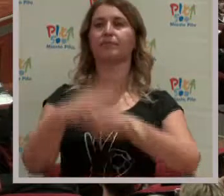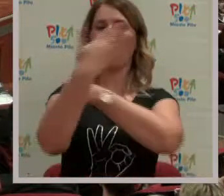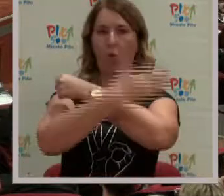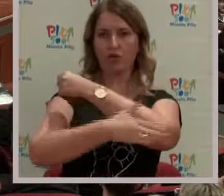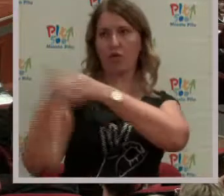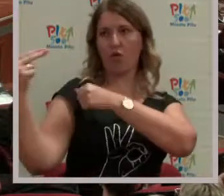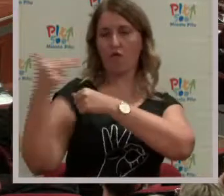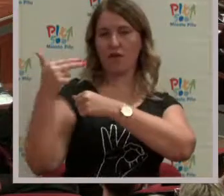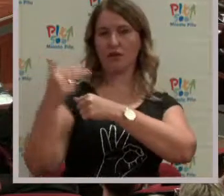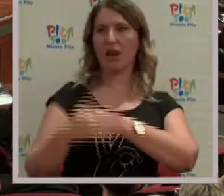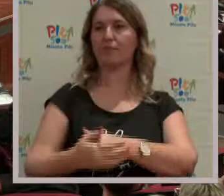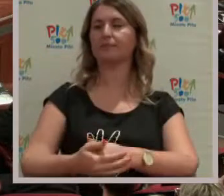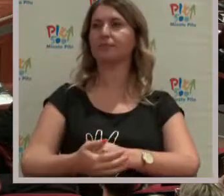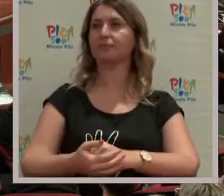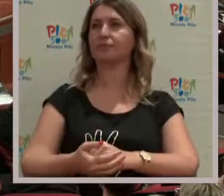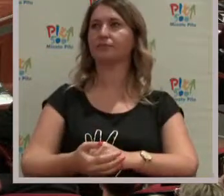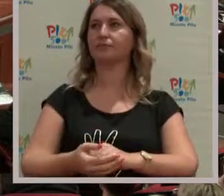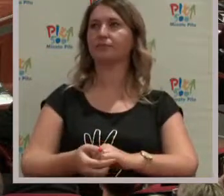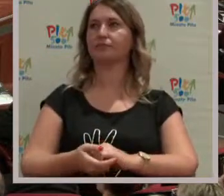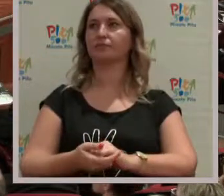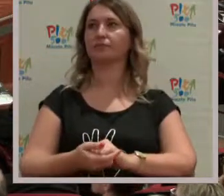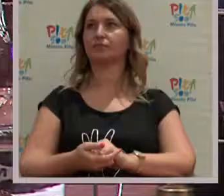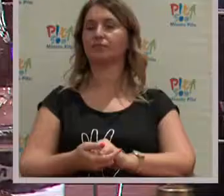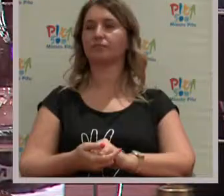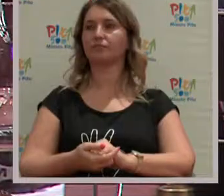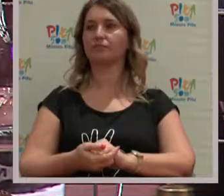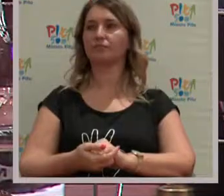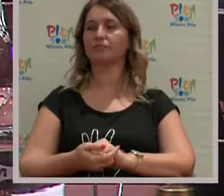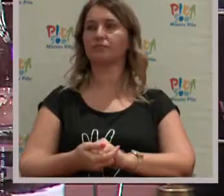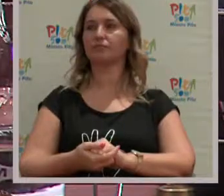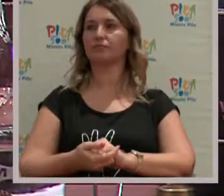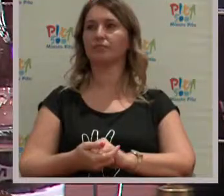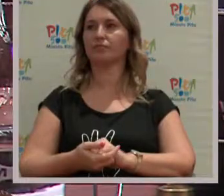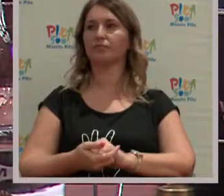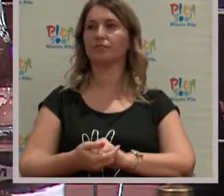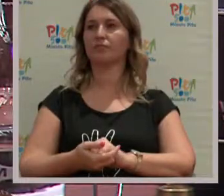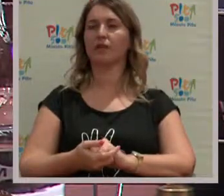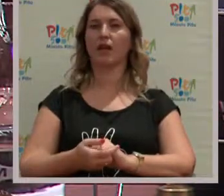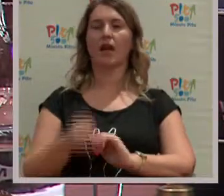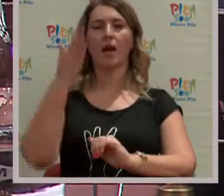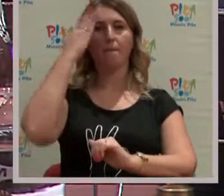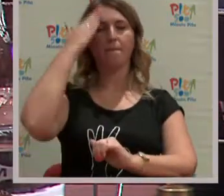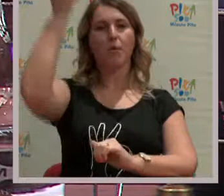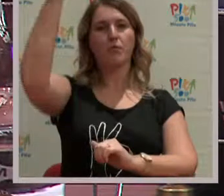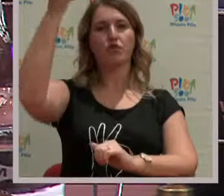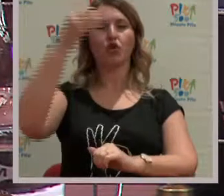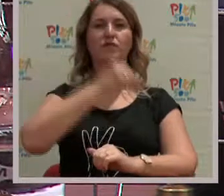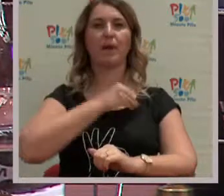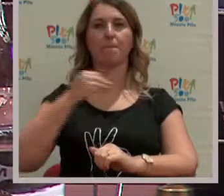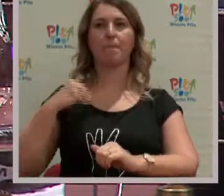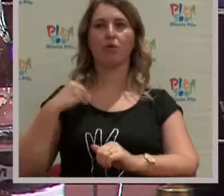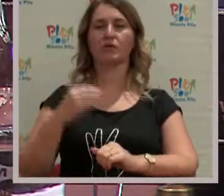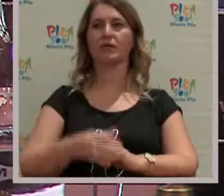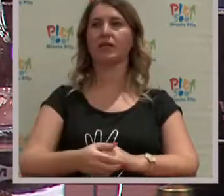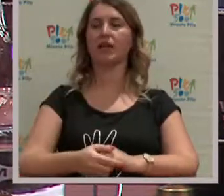w sezonie 2018 losy medali Mistrzostw Polski w Extra